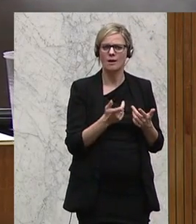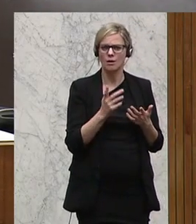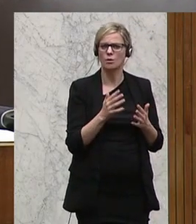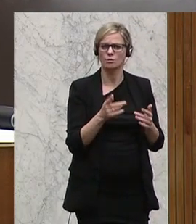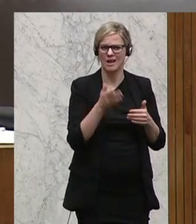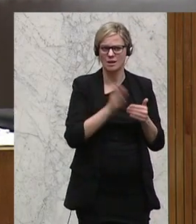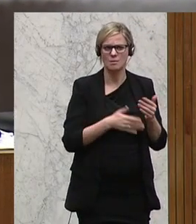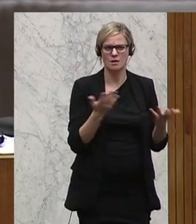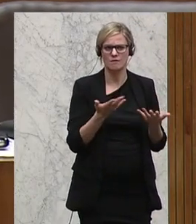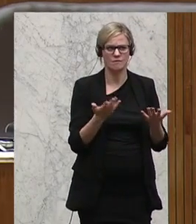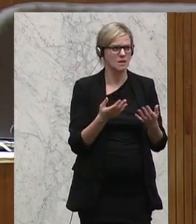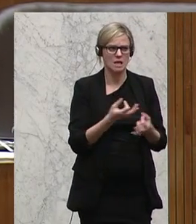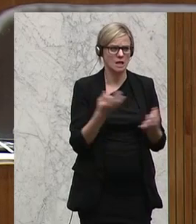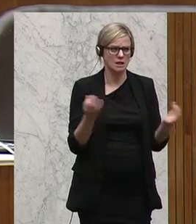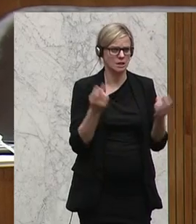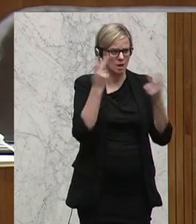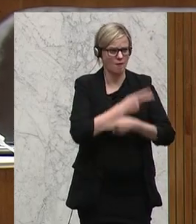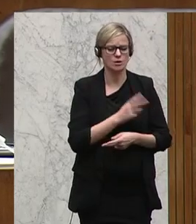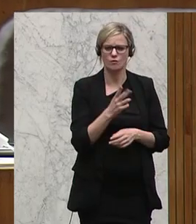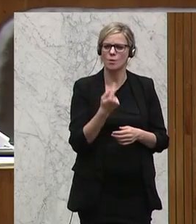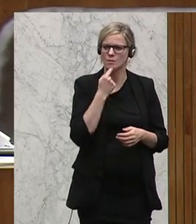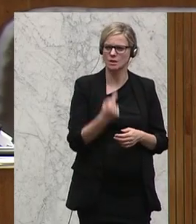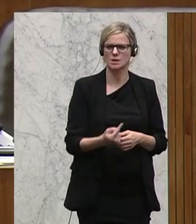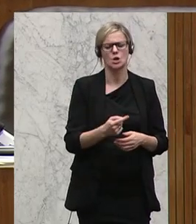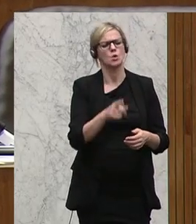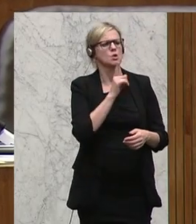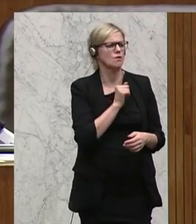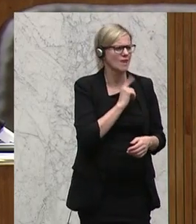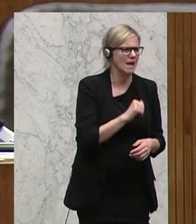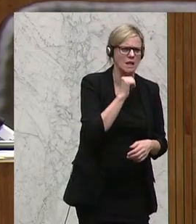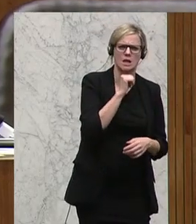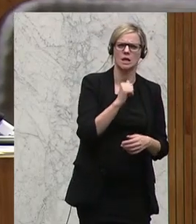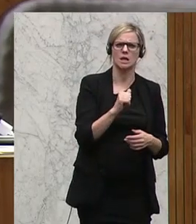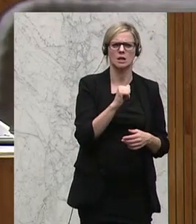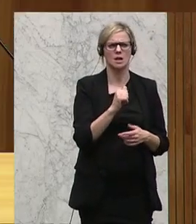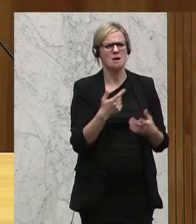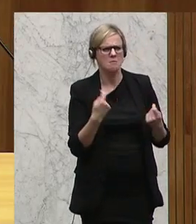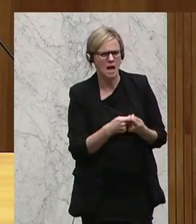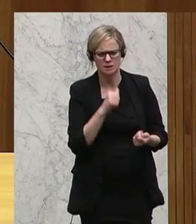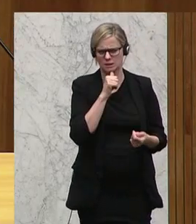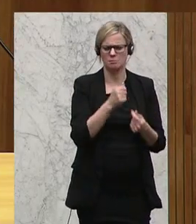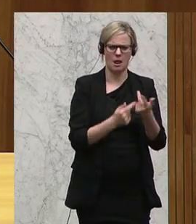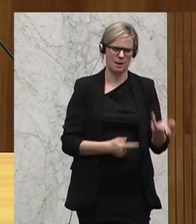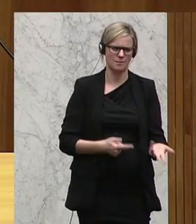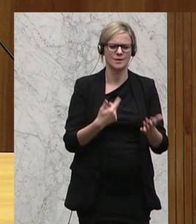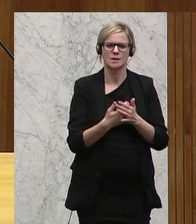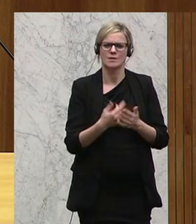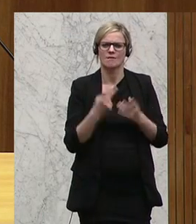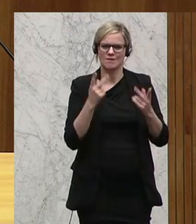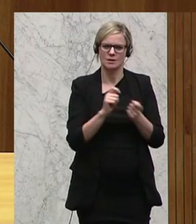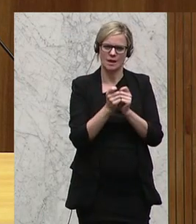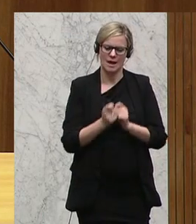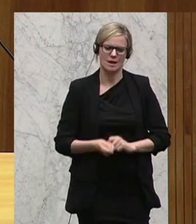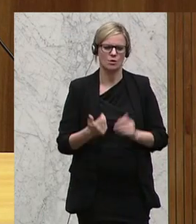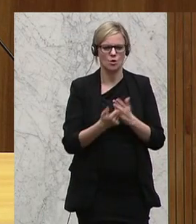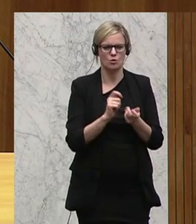am Ende bei nichts zustimmen, weil Sie dann immer sagen, es ist zu wenig, es ist nicht ausreichend oder Ähnliches. Die wesentlichsten Änderungen